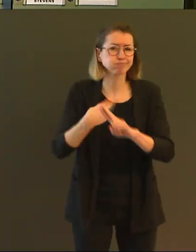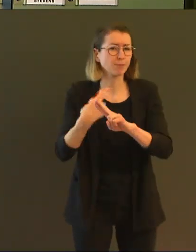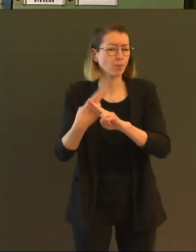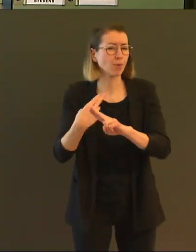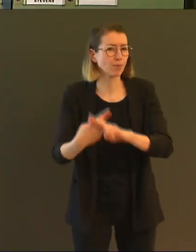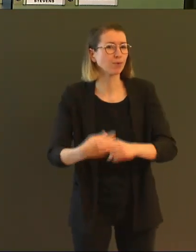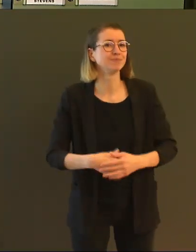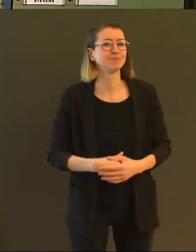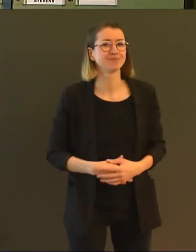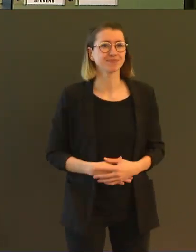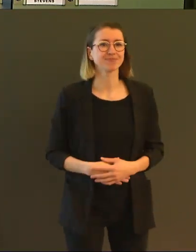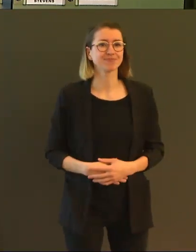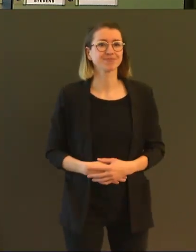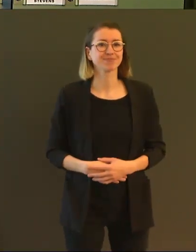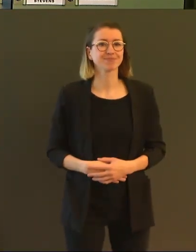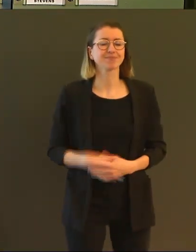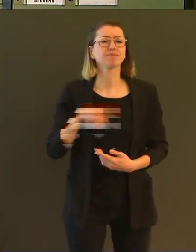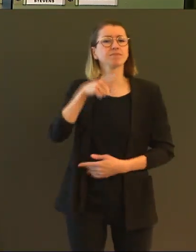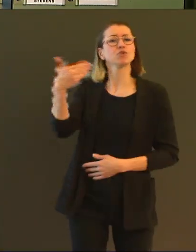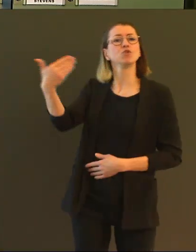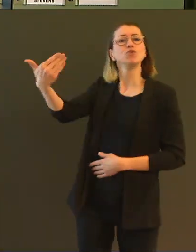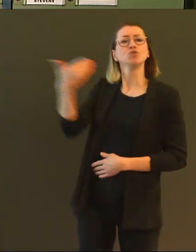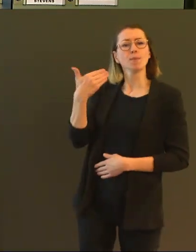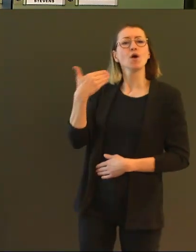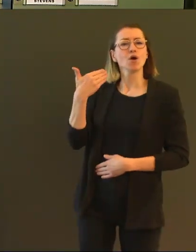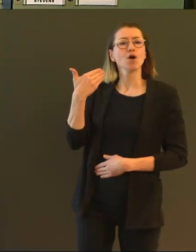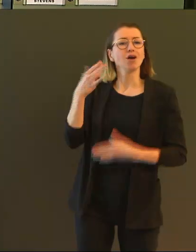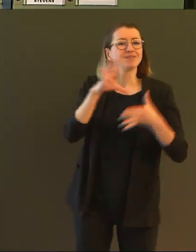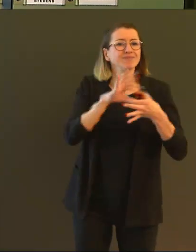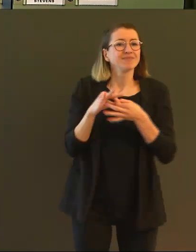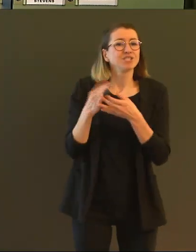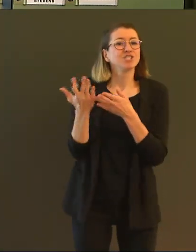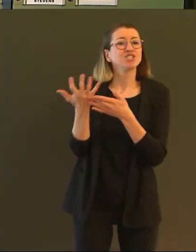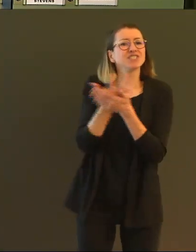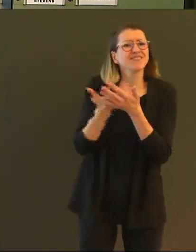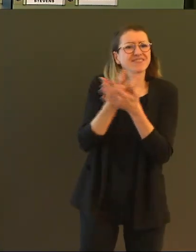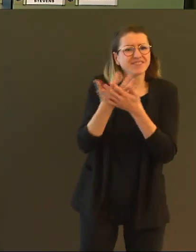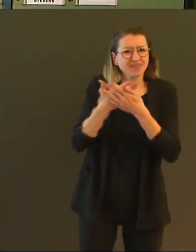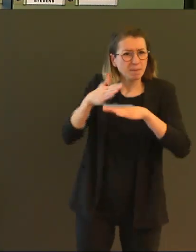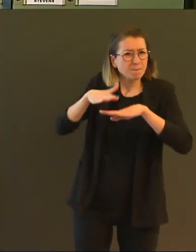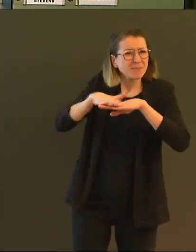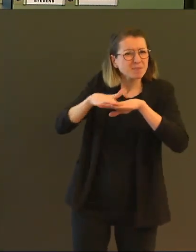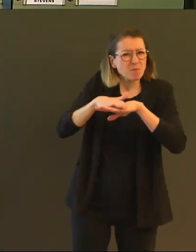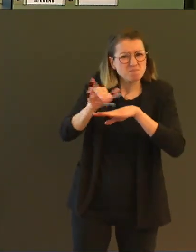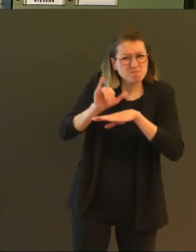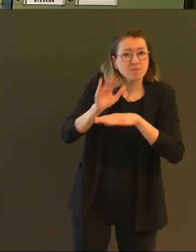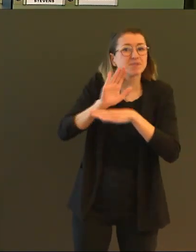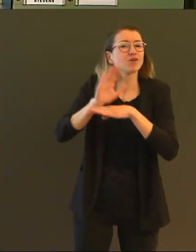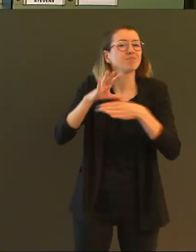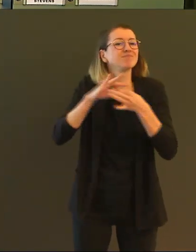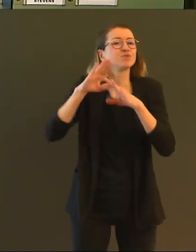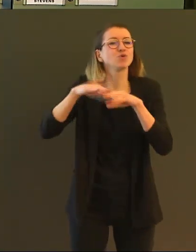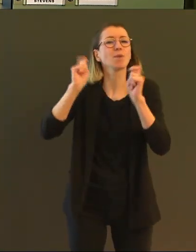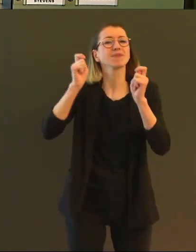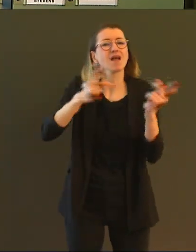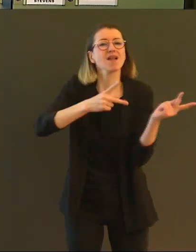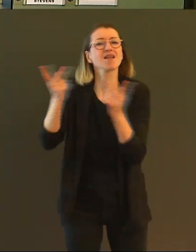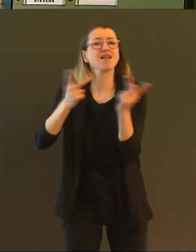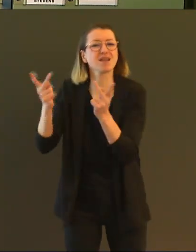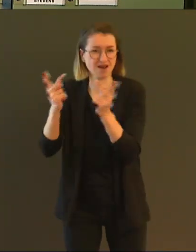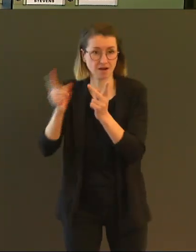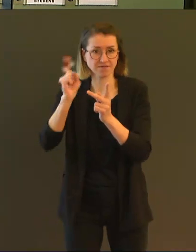À partir de quel seuil chiffré, par exemple du nombre de nouvelles hospitalisations, estimez-vous que la situation épidémique repart